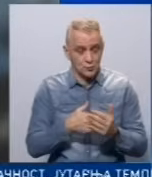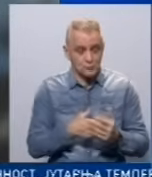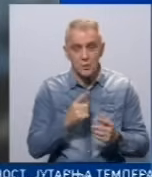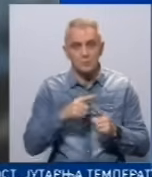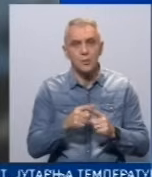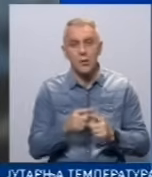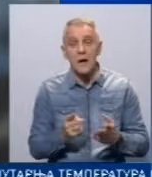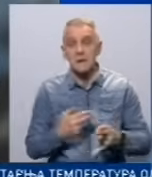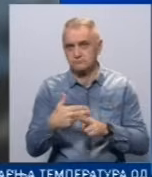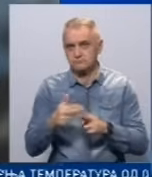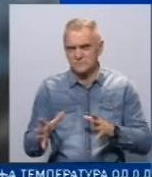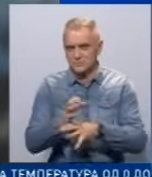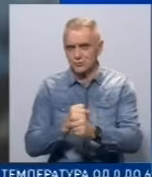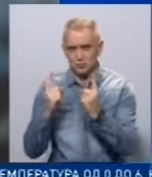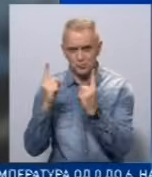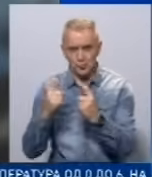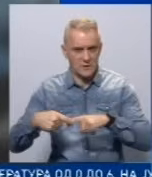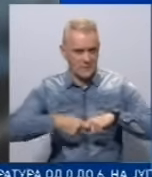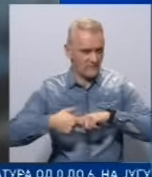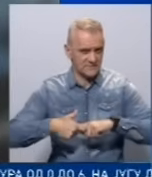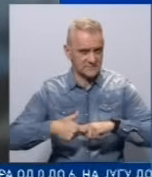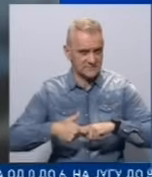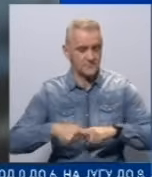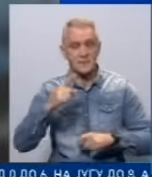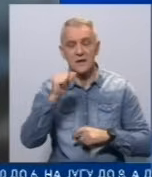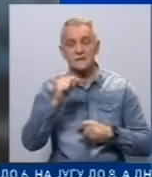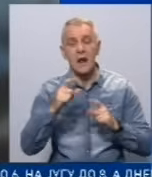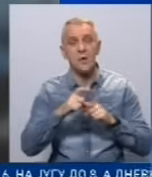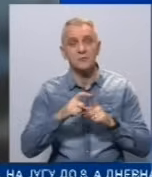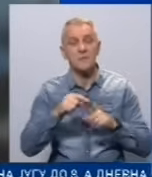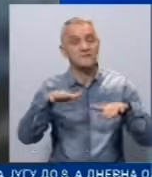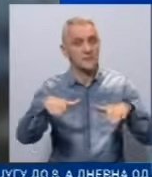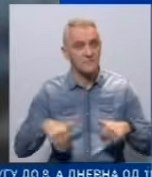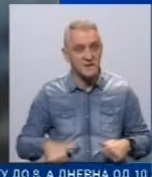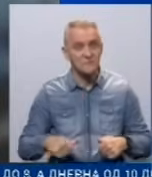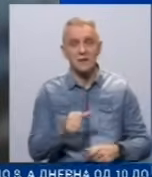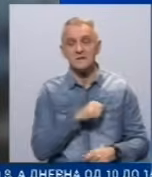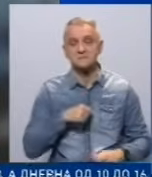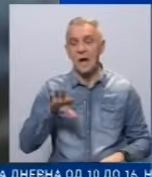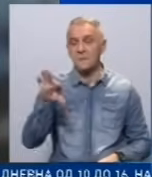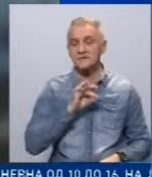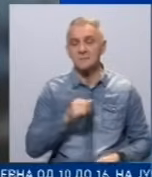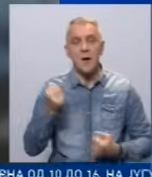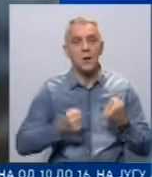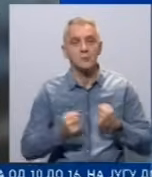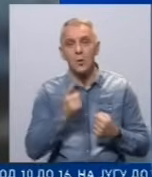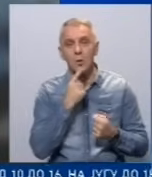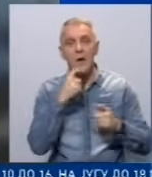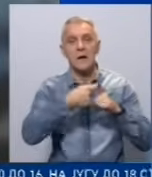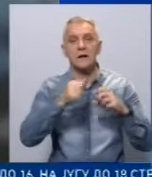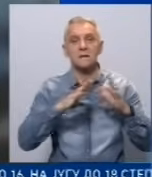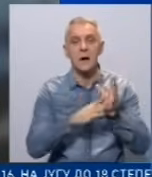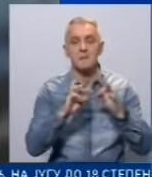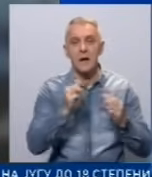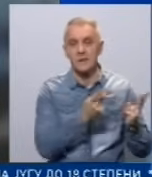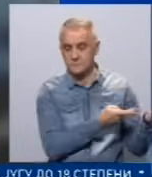sudskim sporovima pred sudom Bosne i Hercegovine, Ranko Debevec isto prihvatio te sam izabrao vozilo koje je Autosalon Kramar